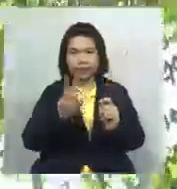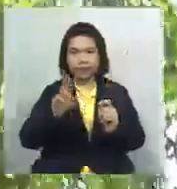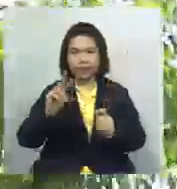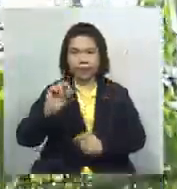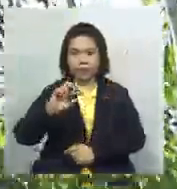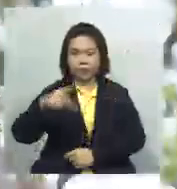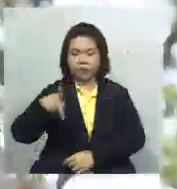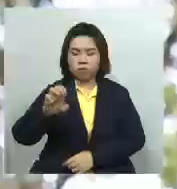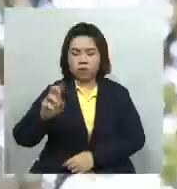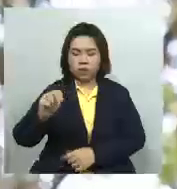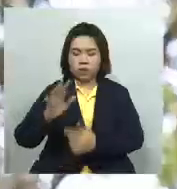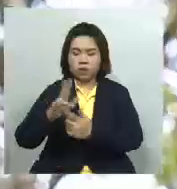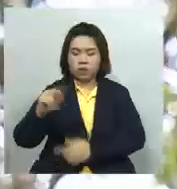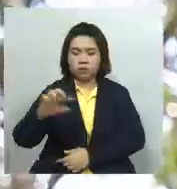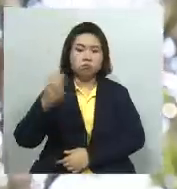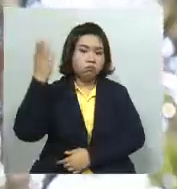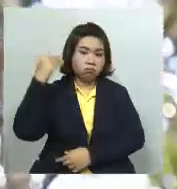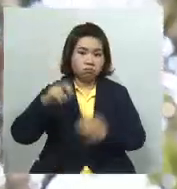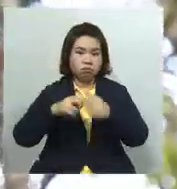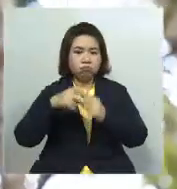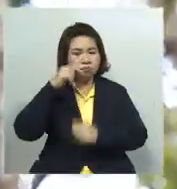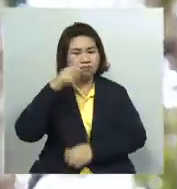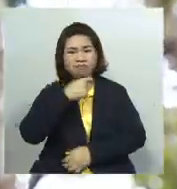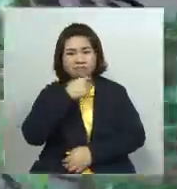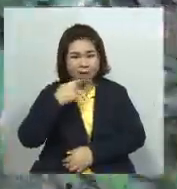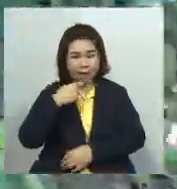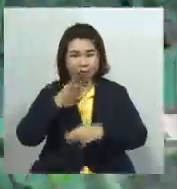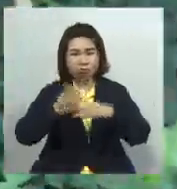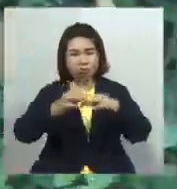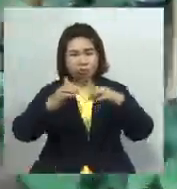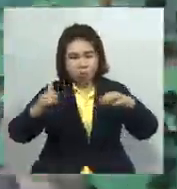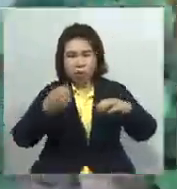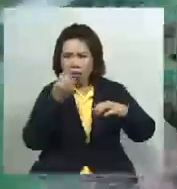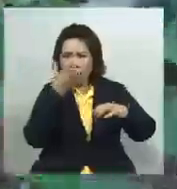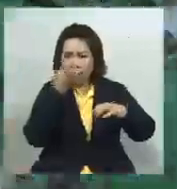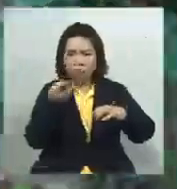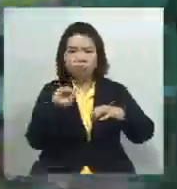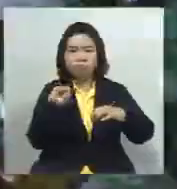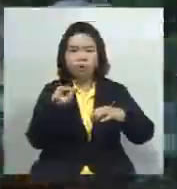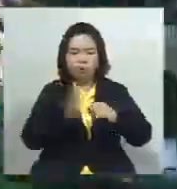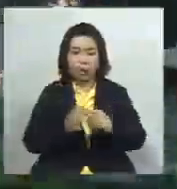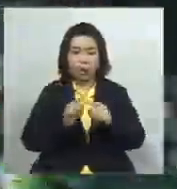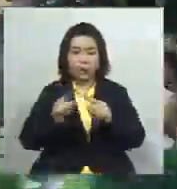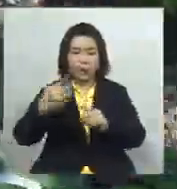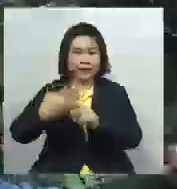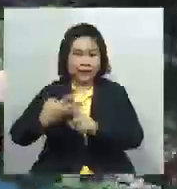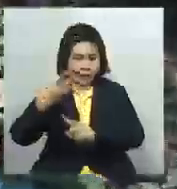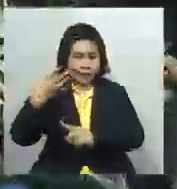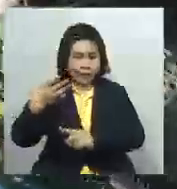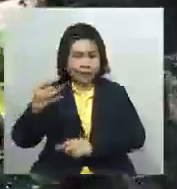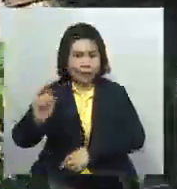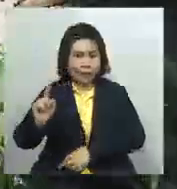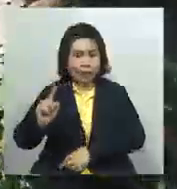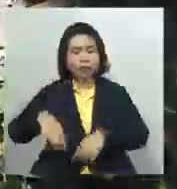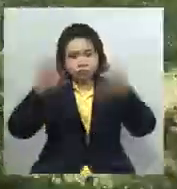านี้เขาประสบภัยแล้งค่ะทำให้ต้นทุเรียนเนี่ยออกดอกน้อยแต่ว่าช่วงหลังสงกรานต์ที่ผ่านมาปร